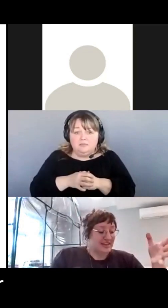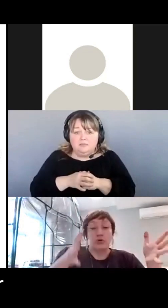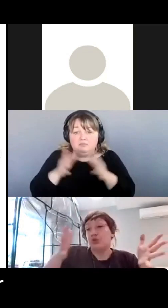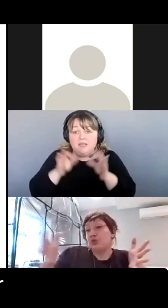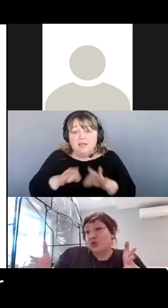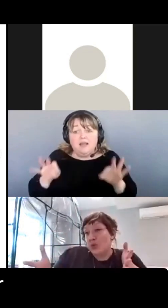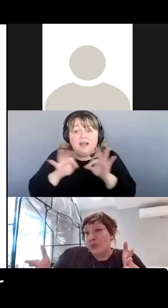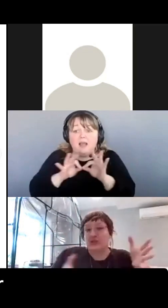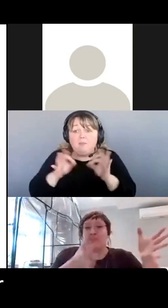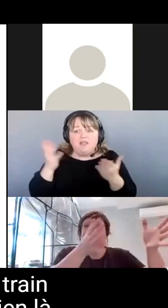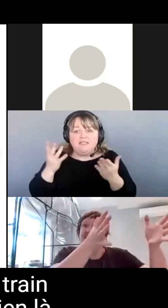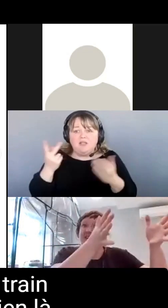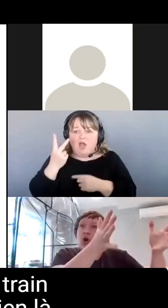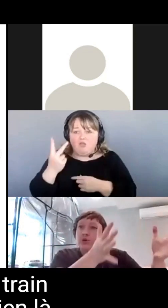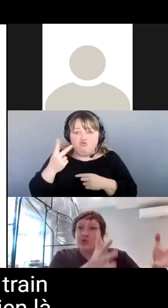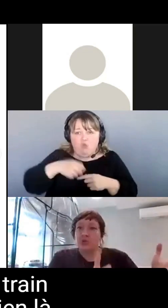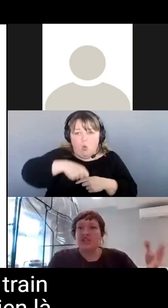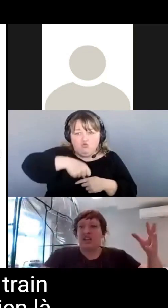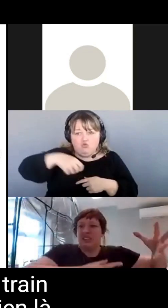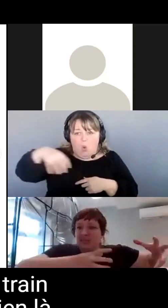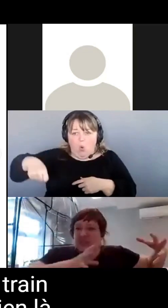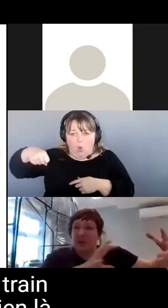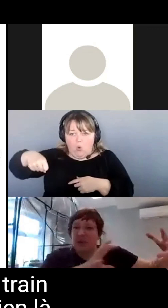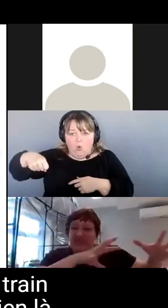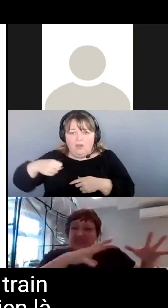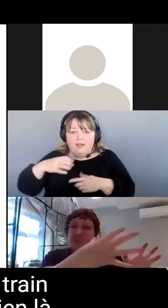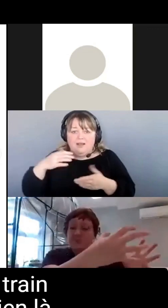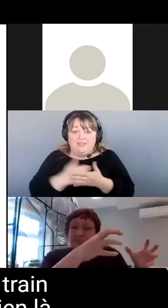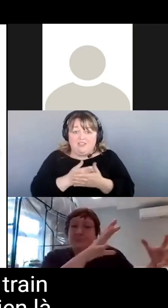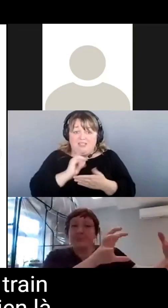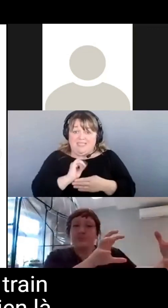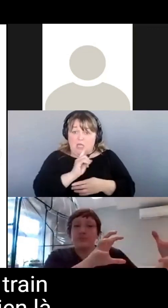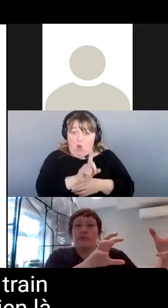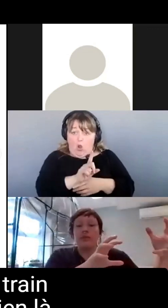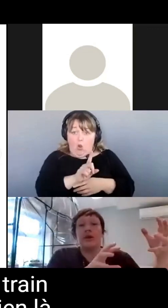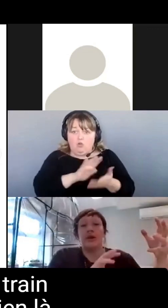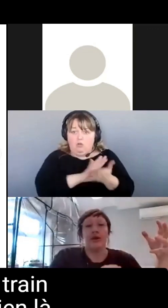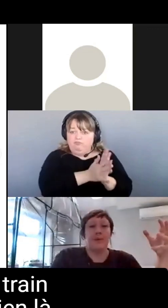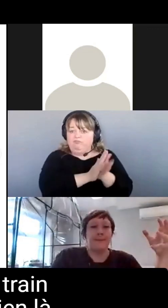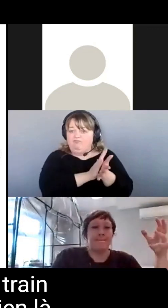l'important, c'est d'avoir 2 seaux parce que pendant qu'il y a un seau qui est en train de fermenter,